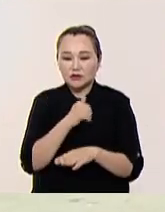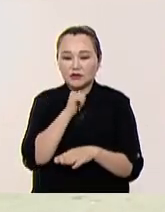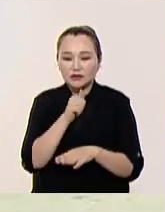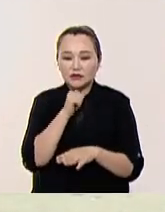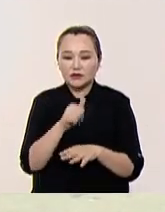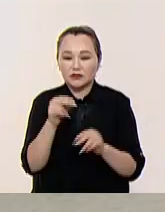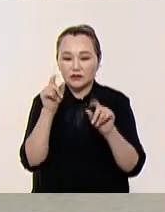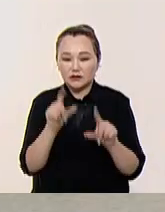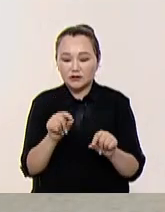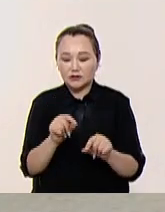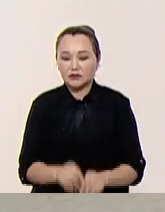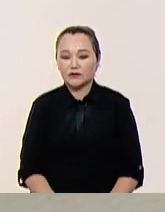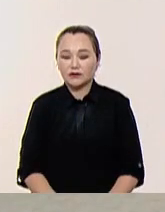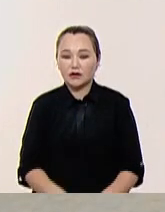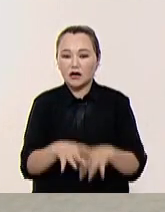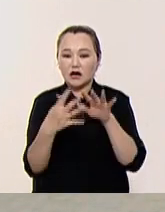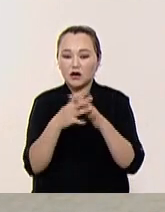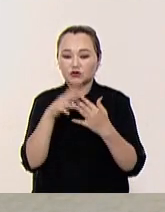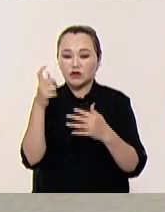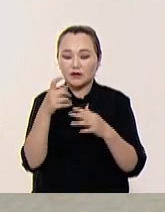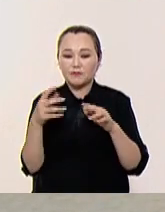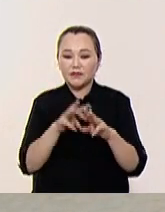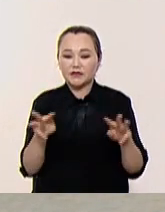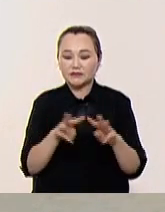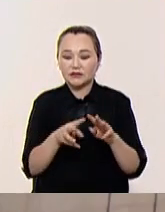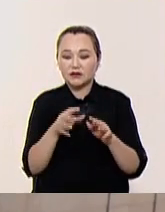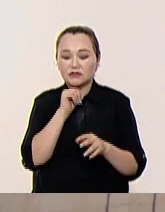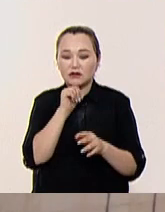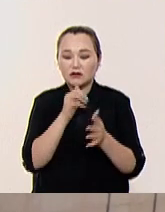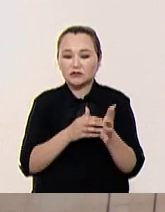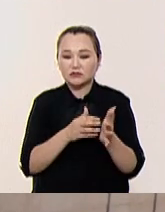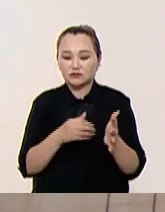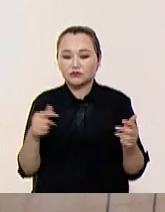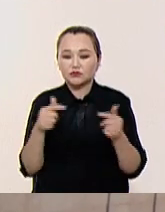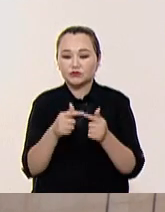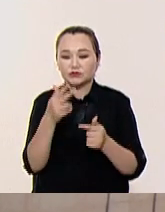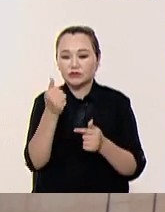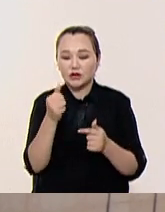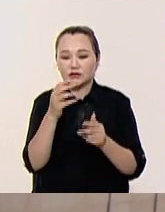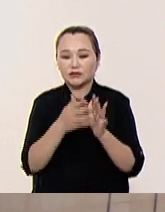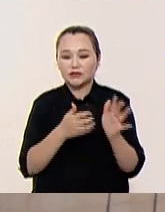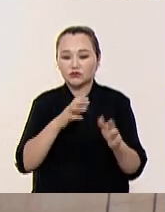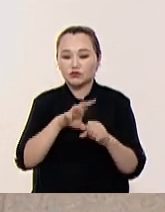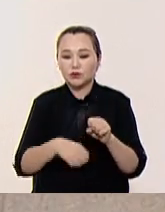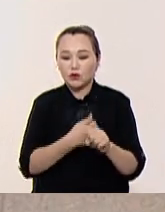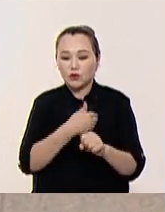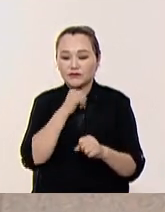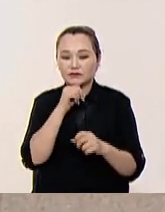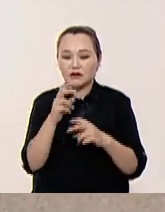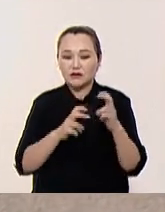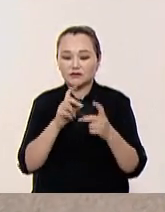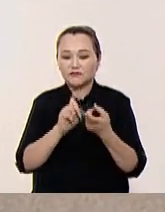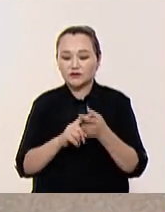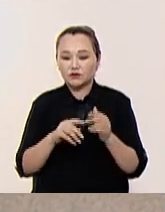қанттың бағасын түсірсе. Ал Ауыл шаруашылығы министрлігі елдегі қант жетіспеушілігін мойындап отыр. Тапшылықты жою үшін қант нарығындағы